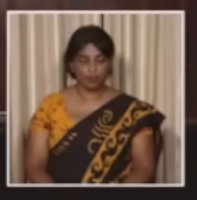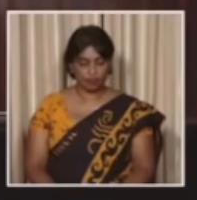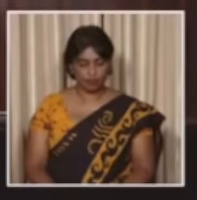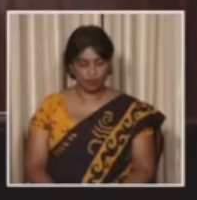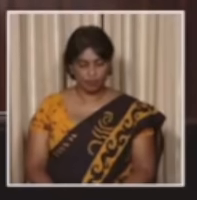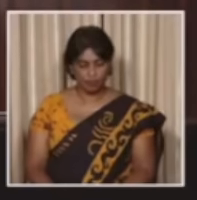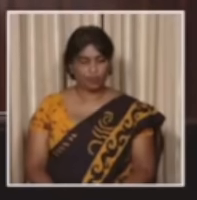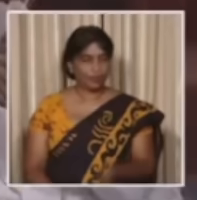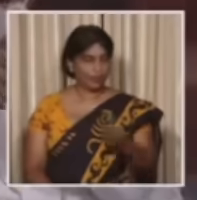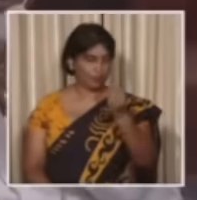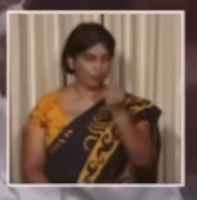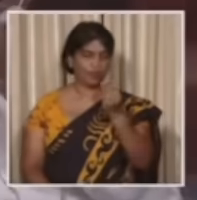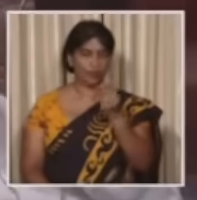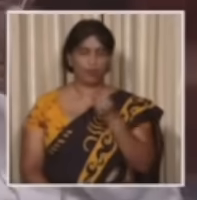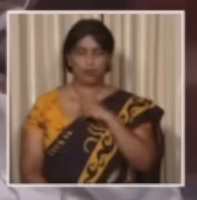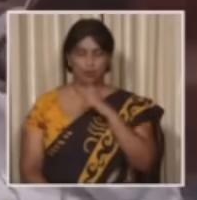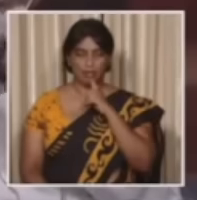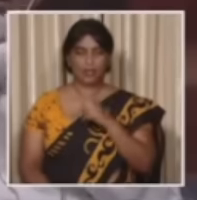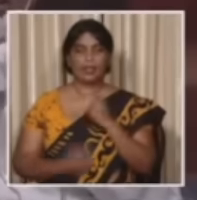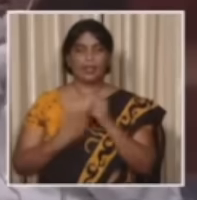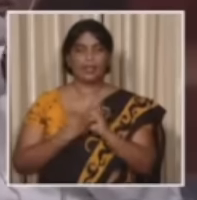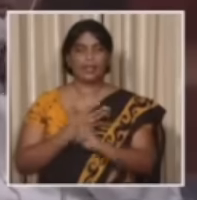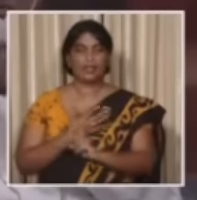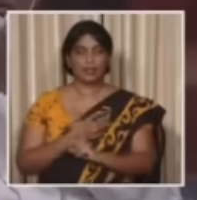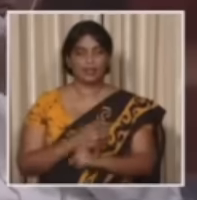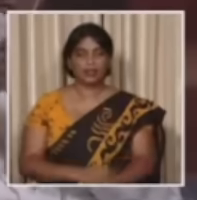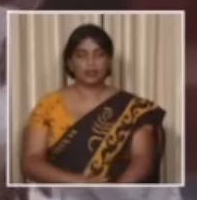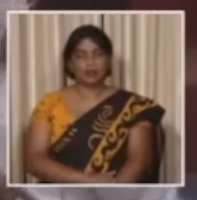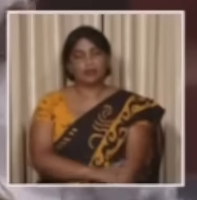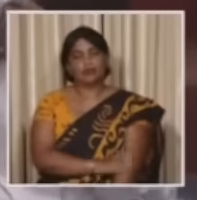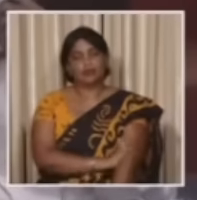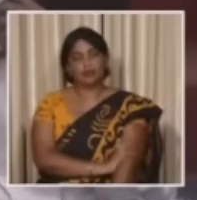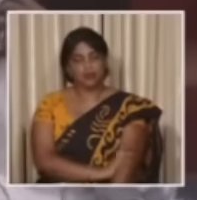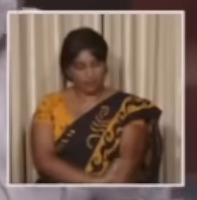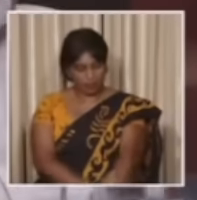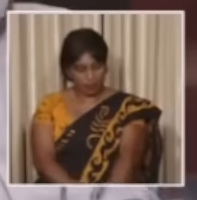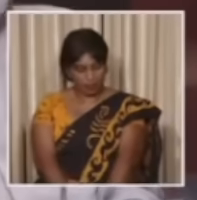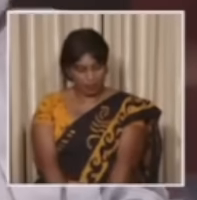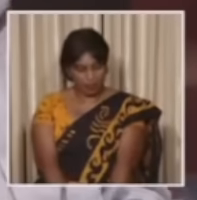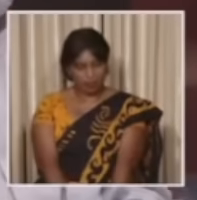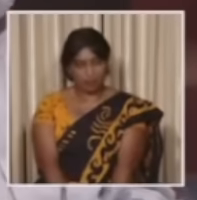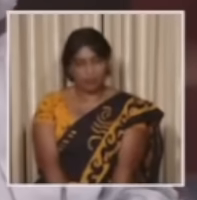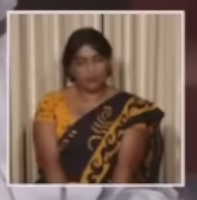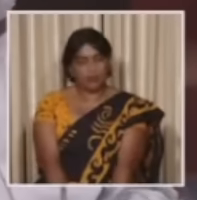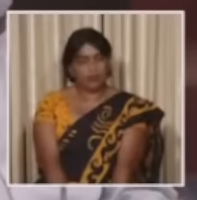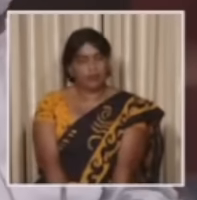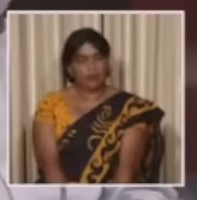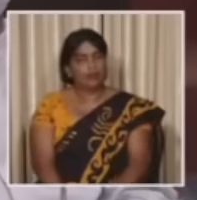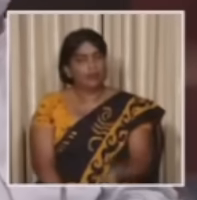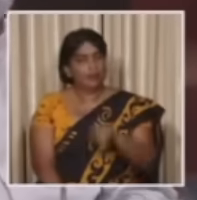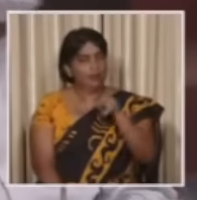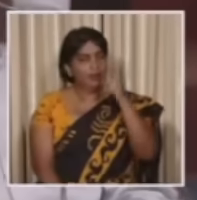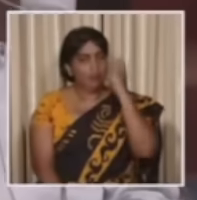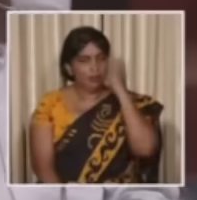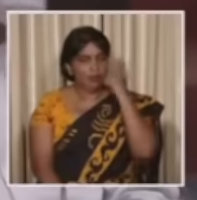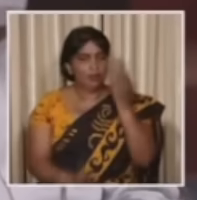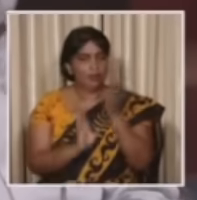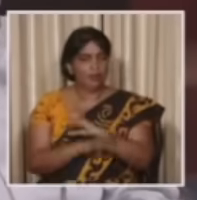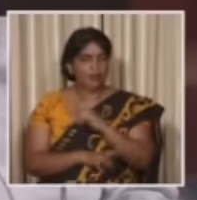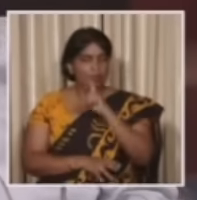මට විනාඩයක් දෙන්න මට රීති ප්‍රශ්න රීති ප්‍රශ්නය මතු කරන්න තියෙනවා. ඔබතුමාට මතක ඇති පසුගිය